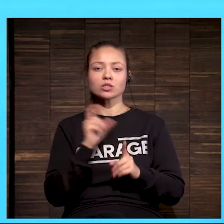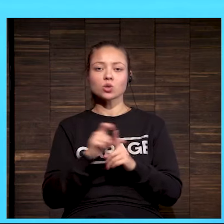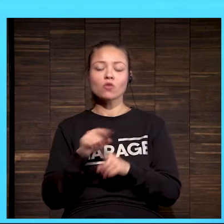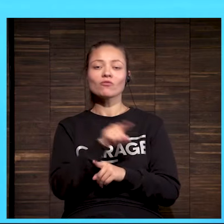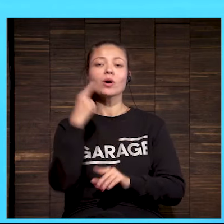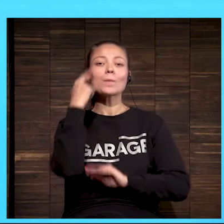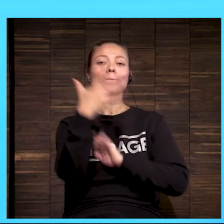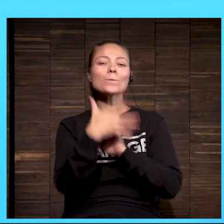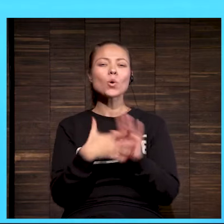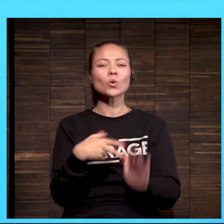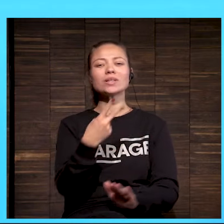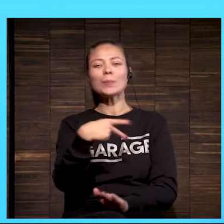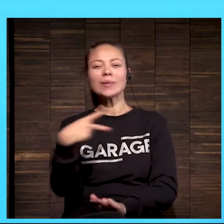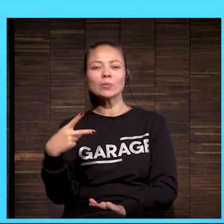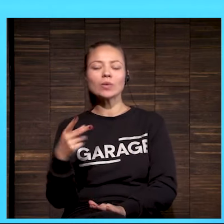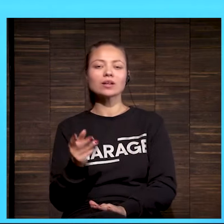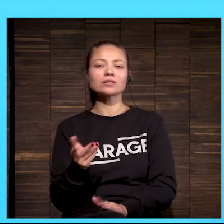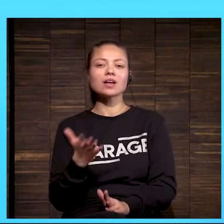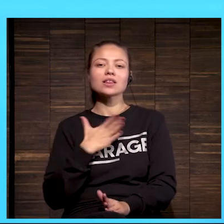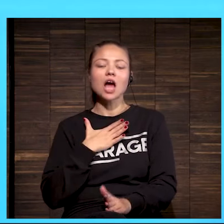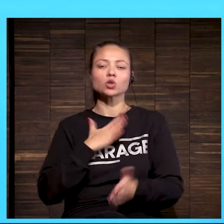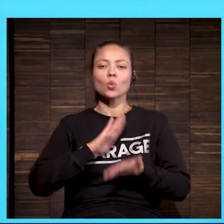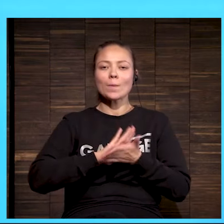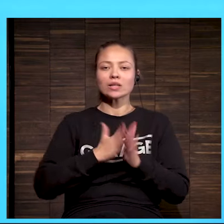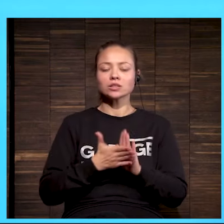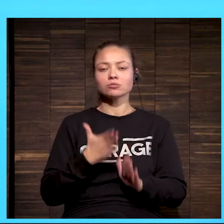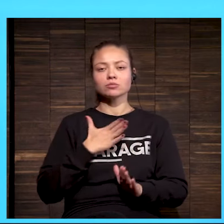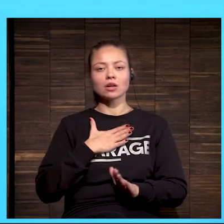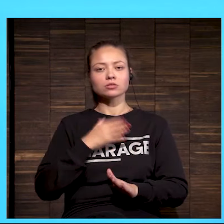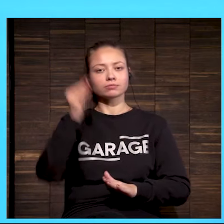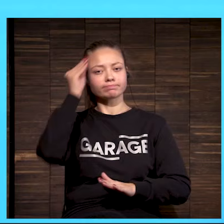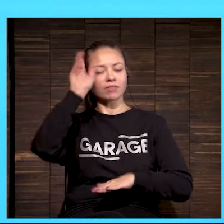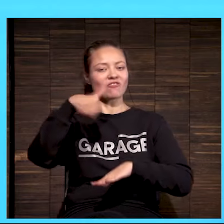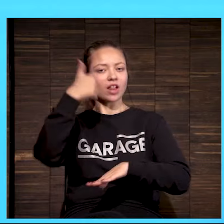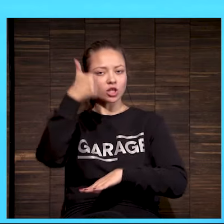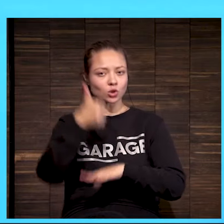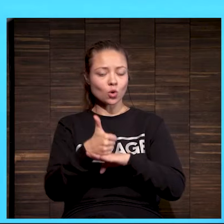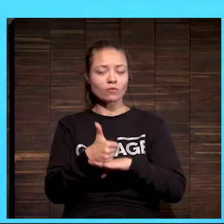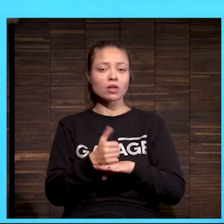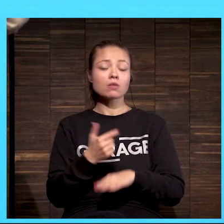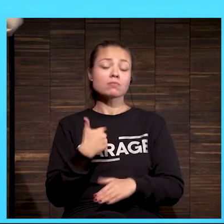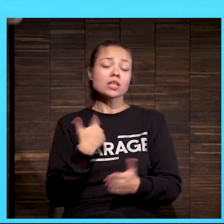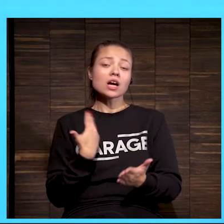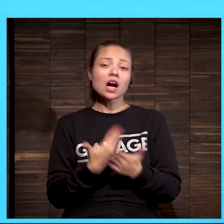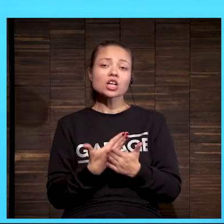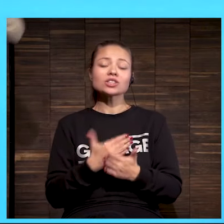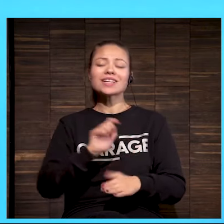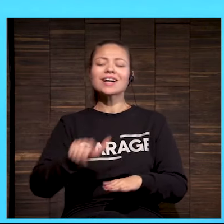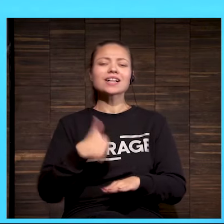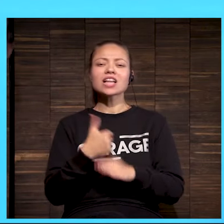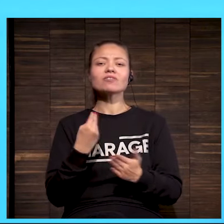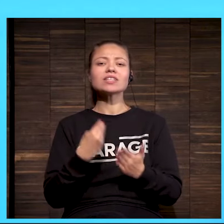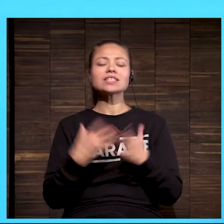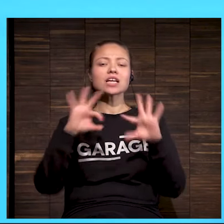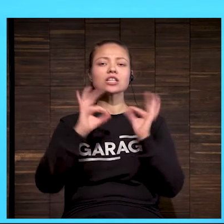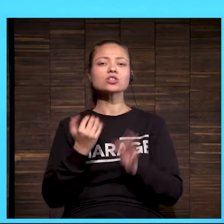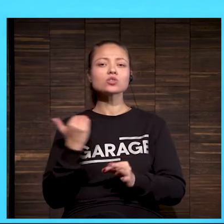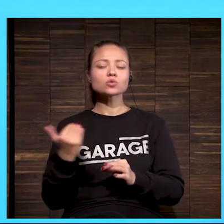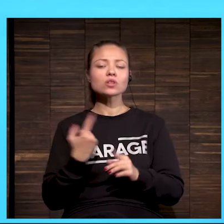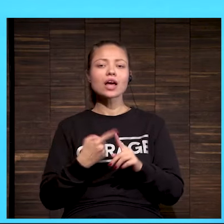поняли примерно к нашу позицию нашу философию как мне кажется главная ценность искусства